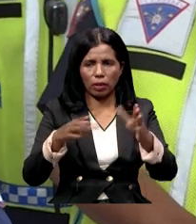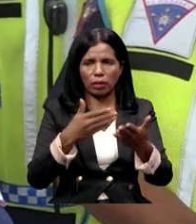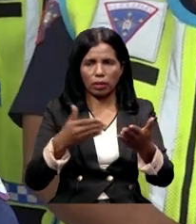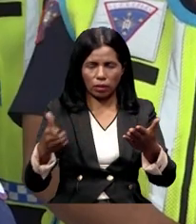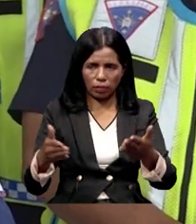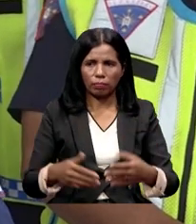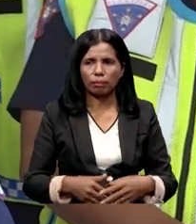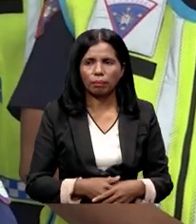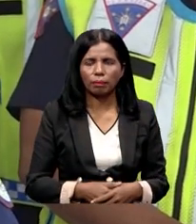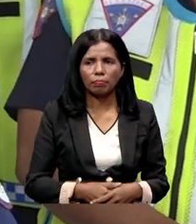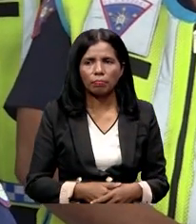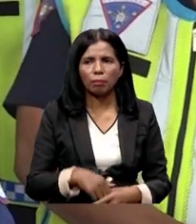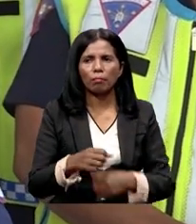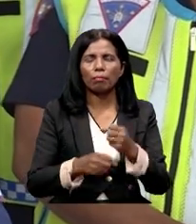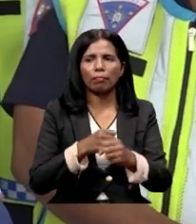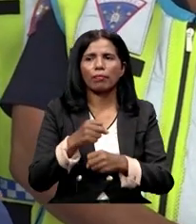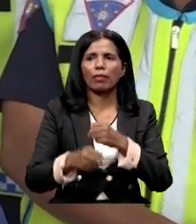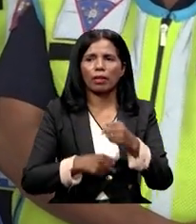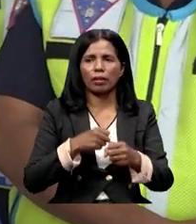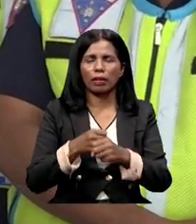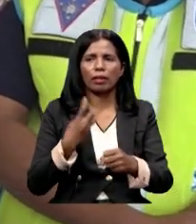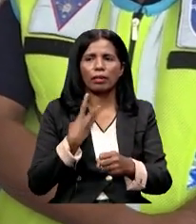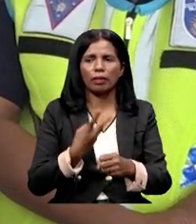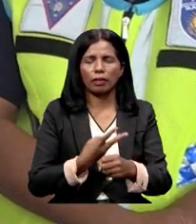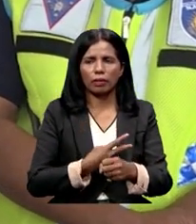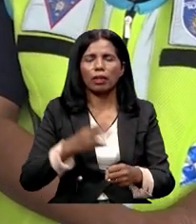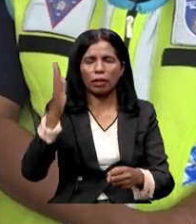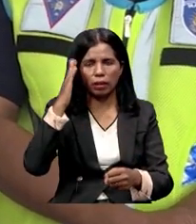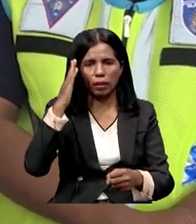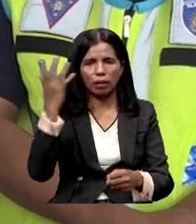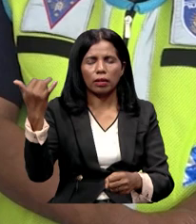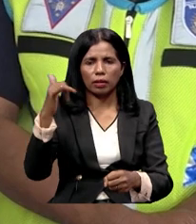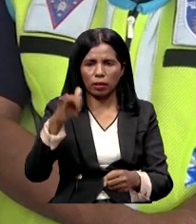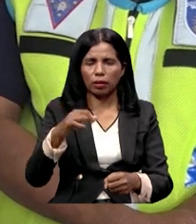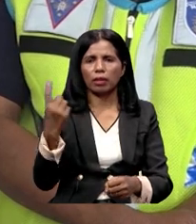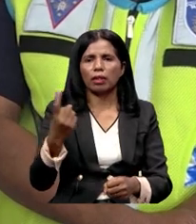trotoalete tinan-tinan ita ninyo hatene nene sira sempre